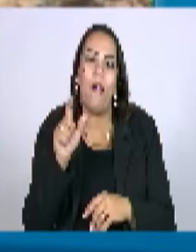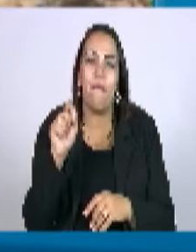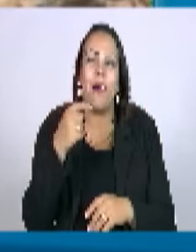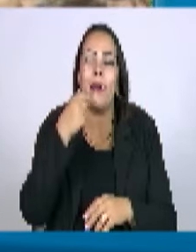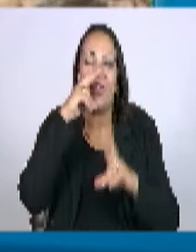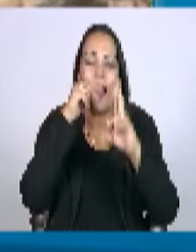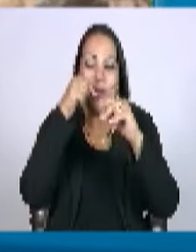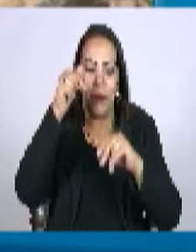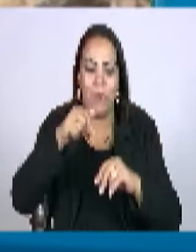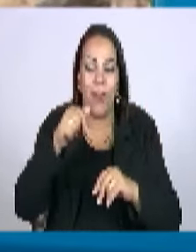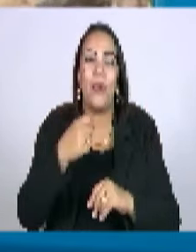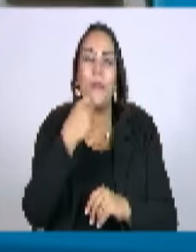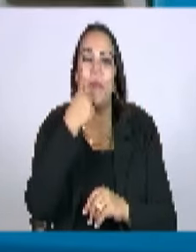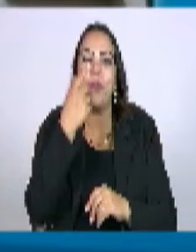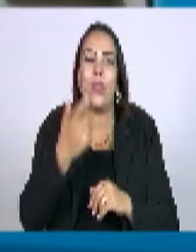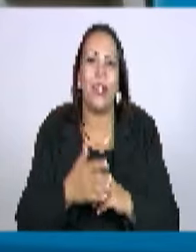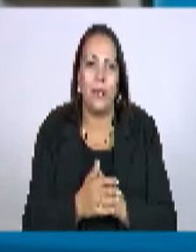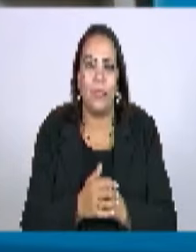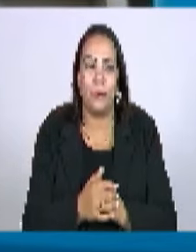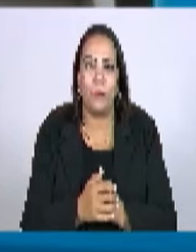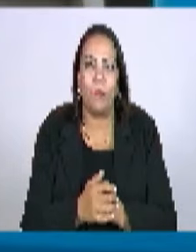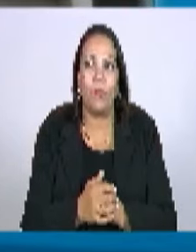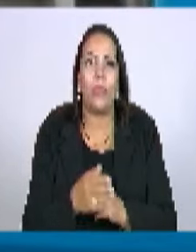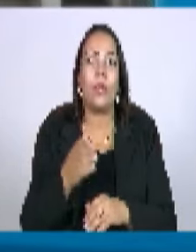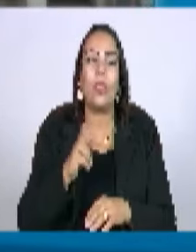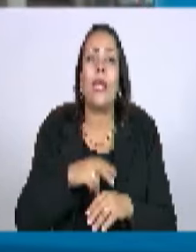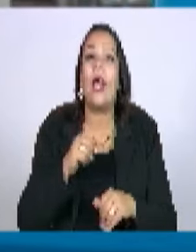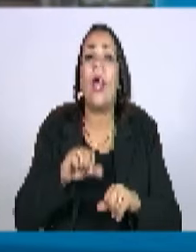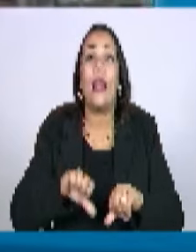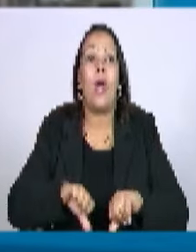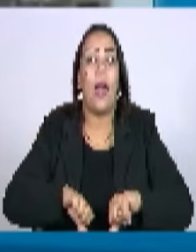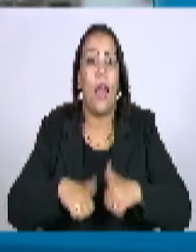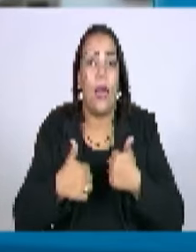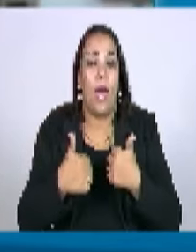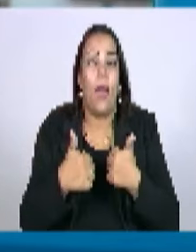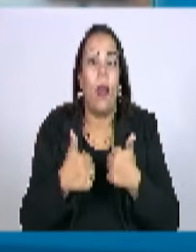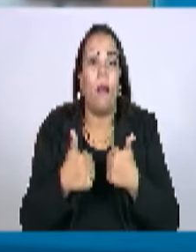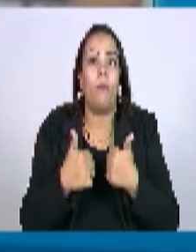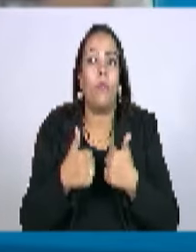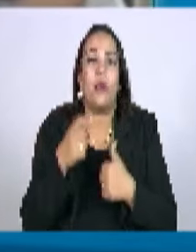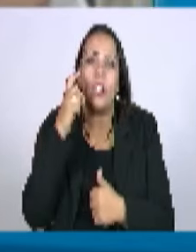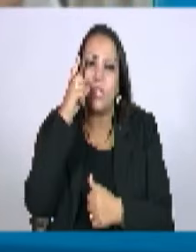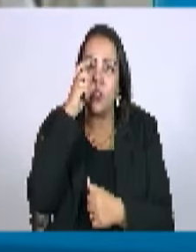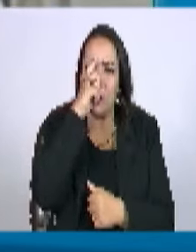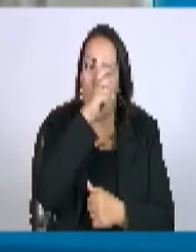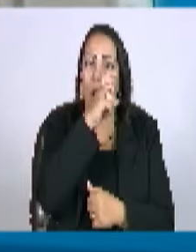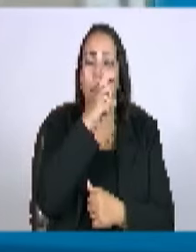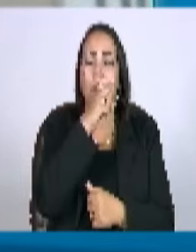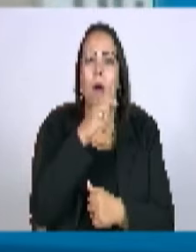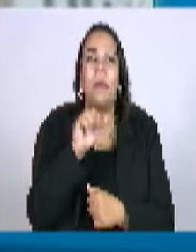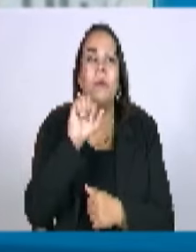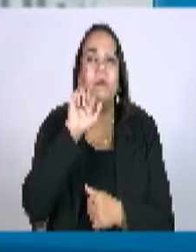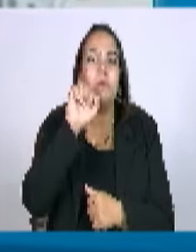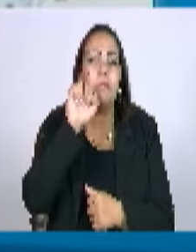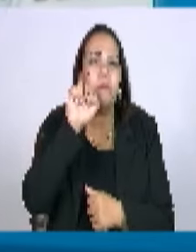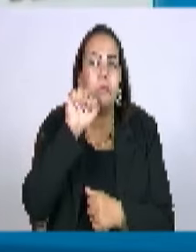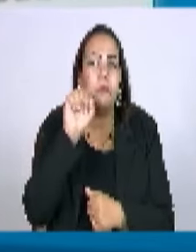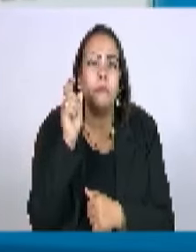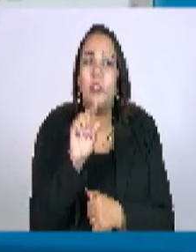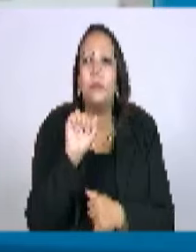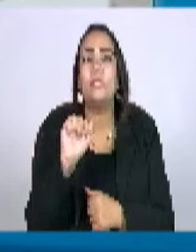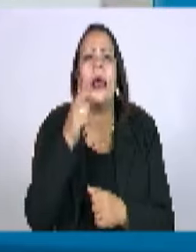اليوم عن الظروف المعيشيه القاسيه واللا انسانيه اللي